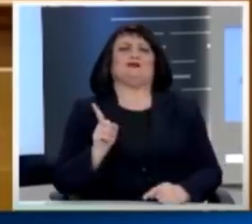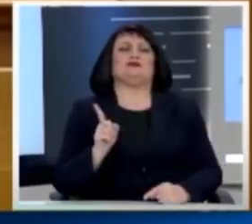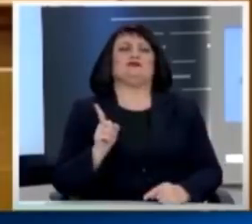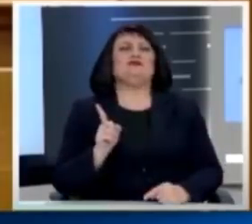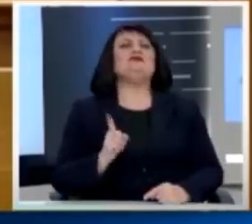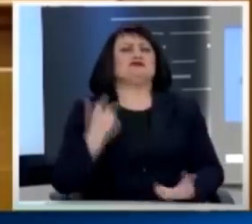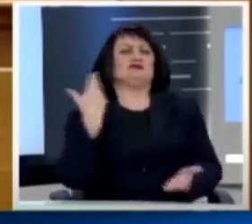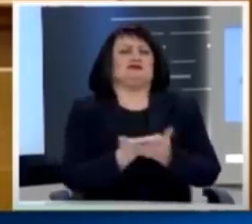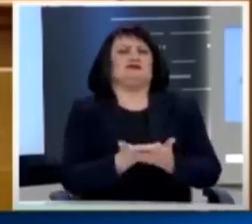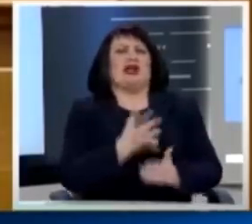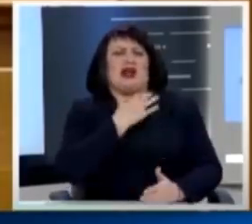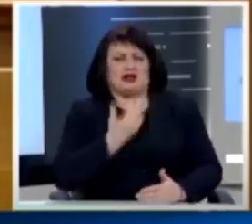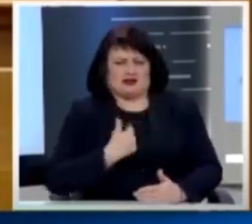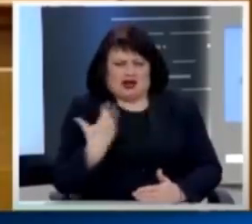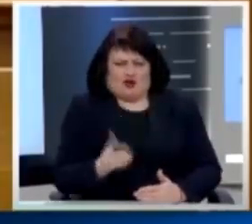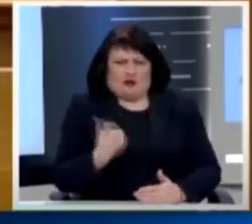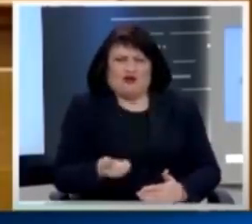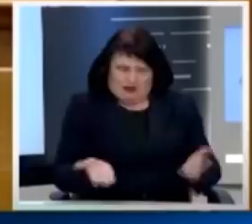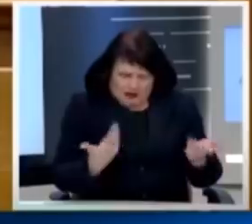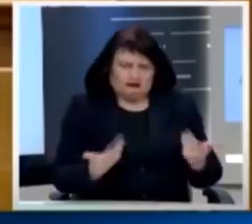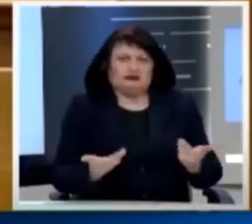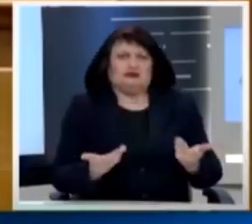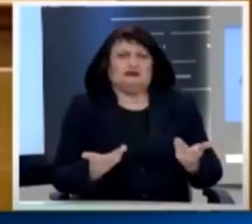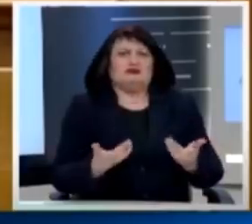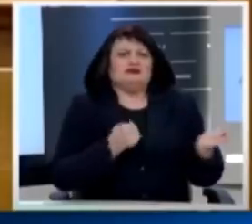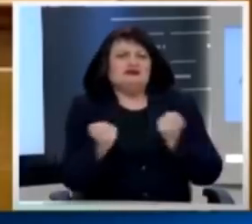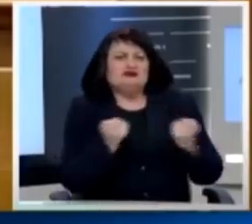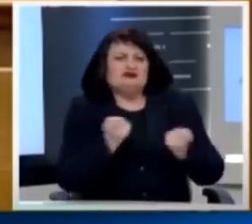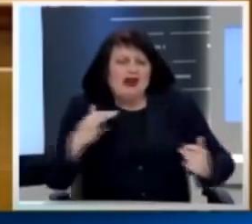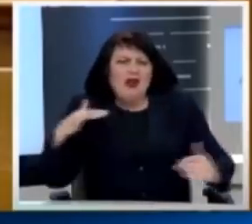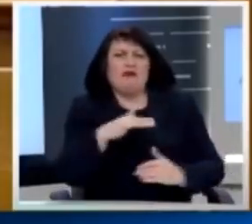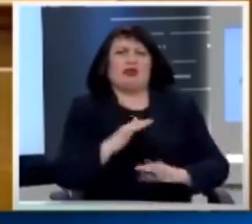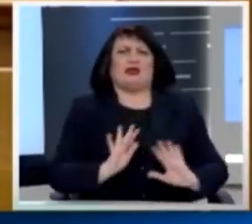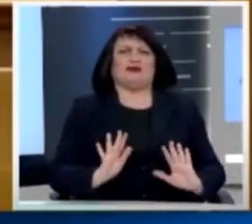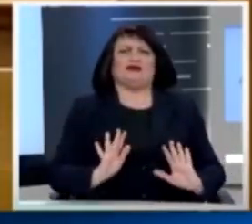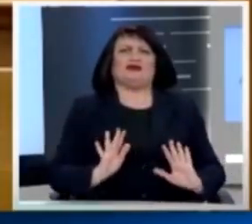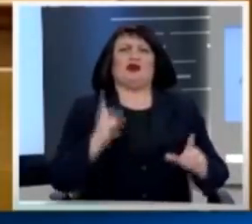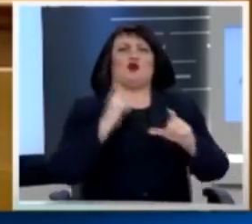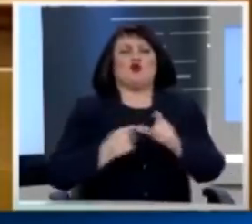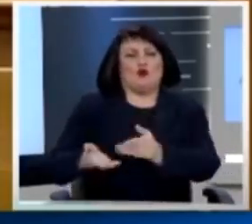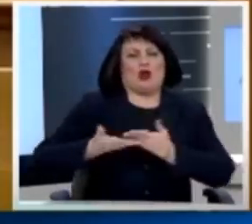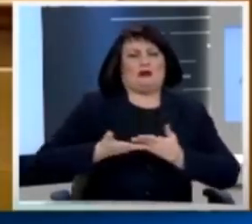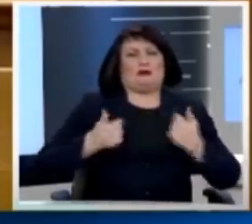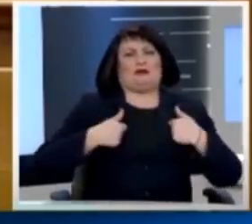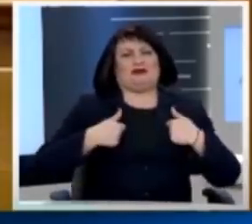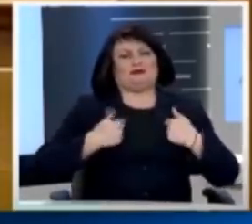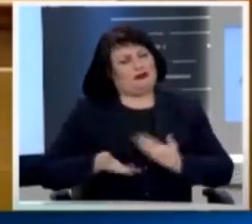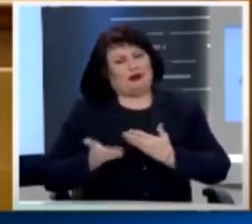να ικανοποιηθούν οι ανάγκες του, να οργανώσει τη δική του αντεπίθεση με το ΚΚΕ